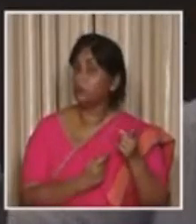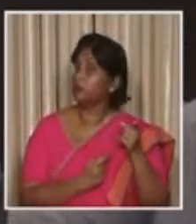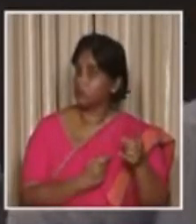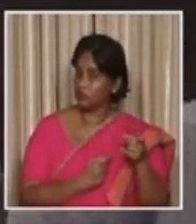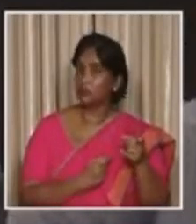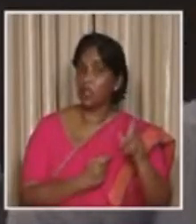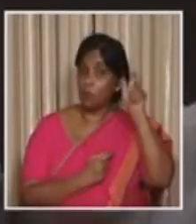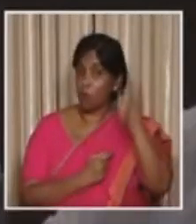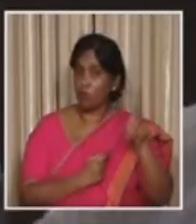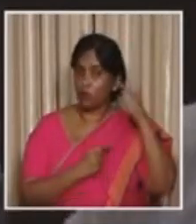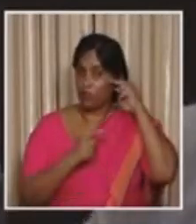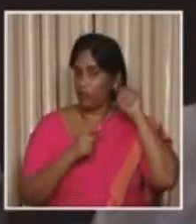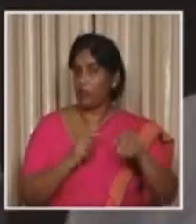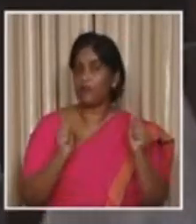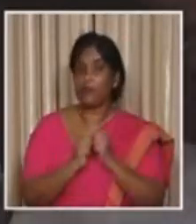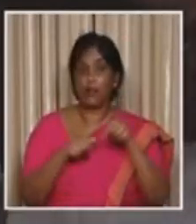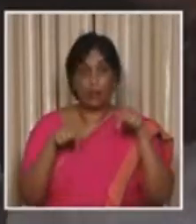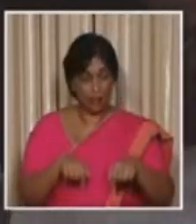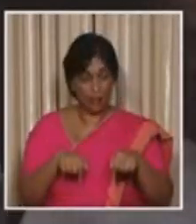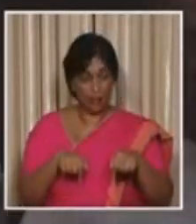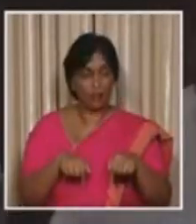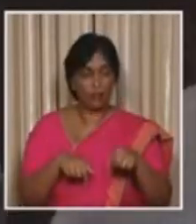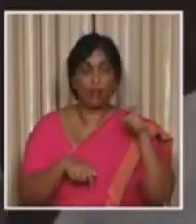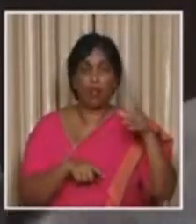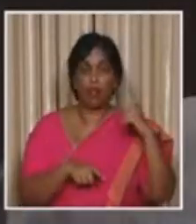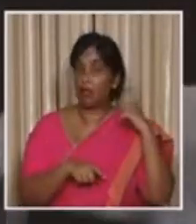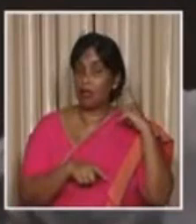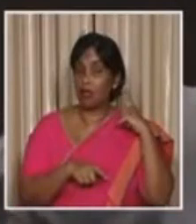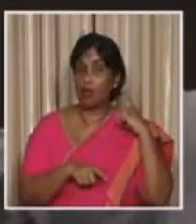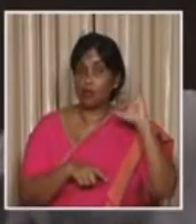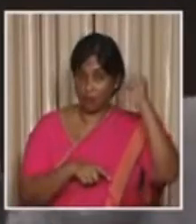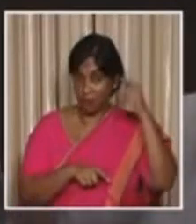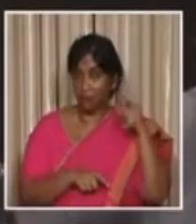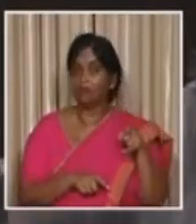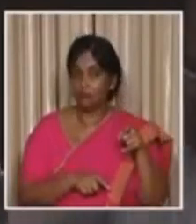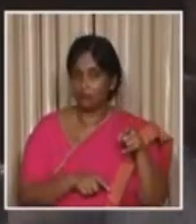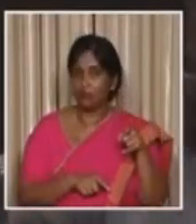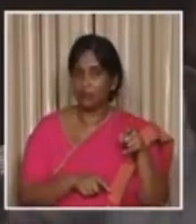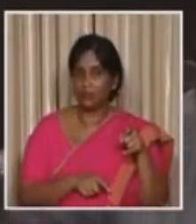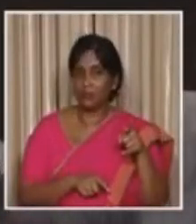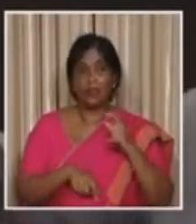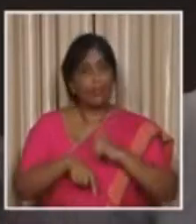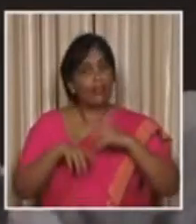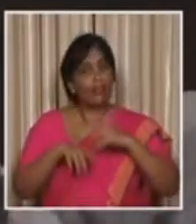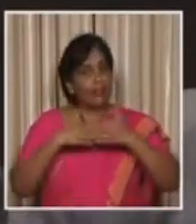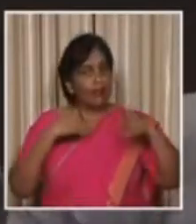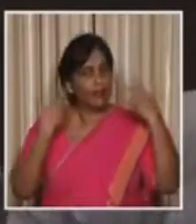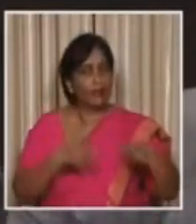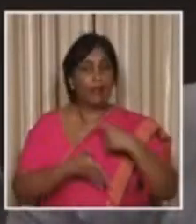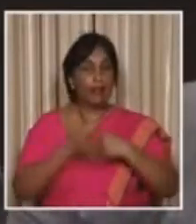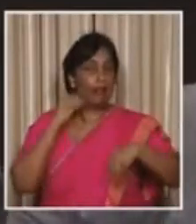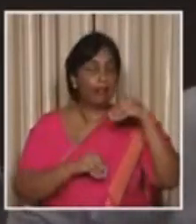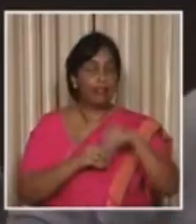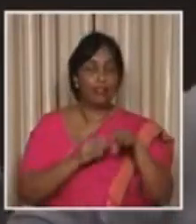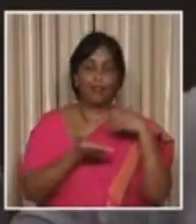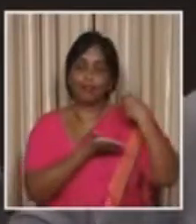මේ පුද්ගලයන්ට විරුද්ධව කටයුතු කරනකොට දැනට ඔය හමුදා පති කියන පුද්ගලයා කාලේ ඉවර වෙලා